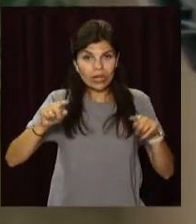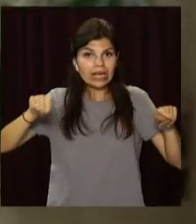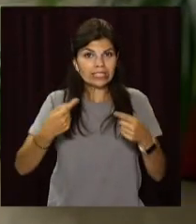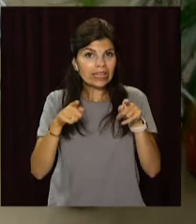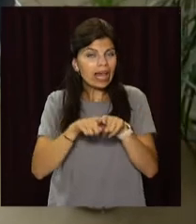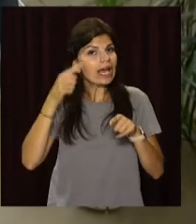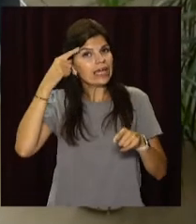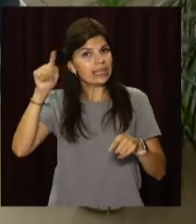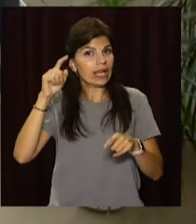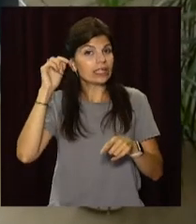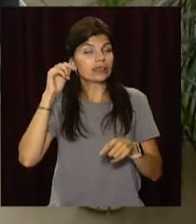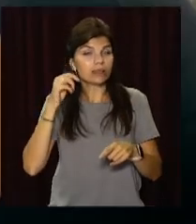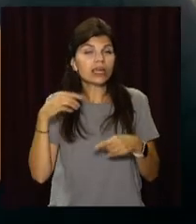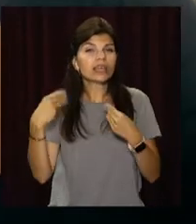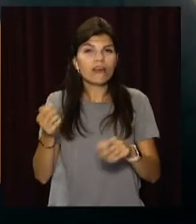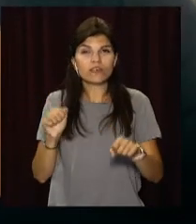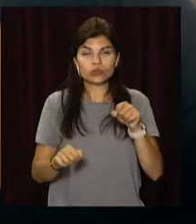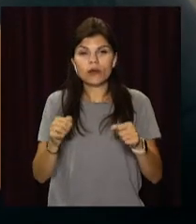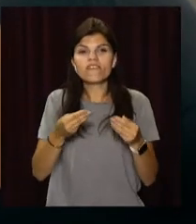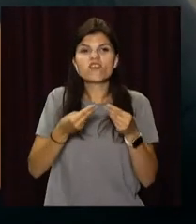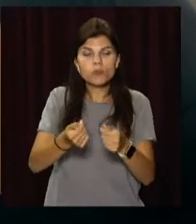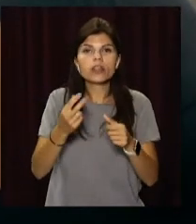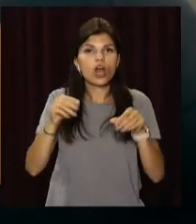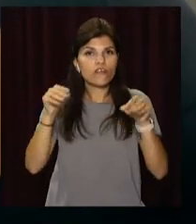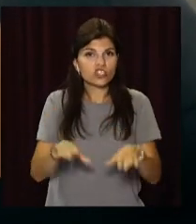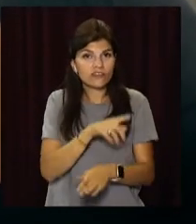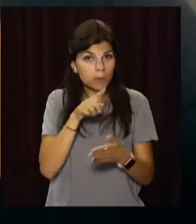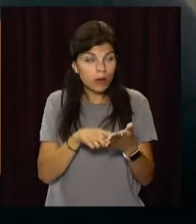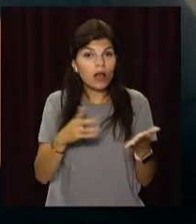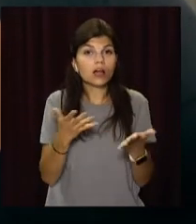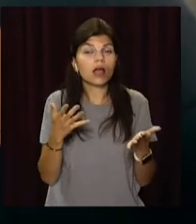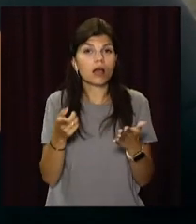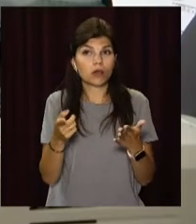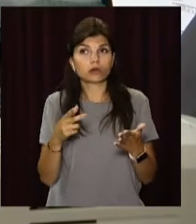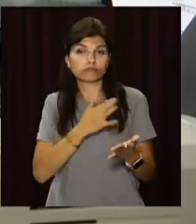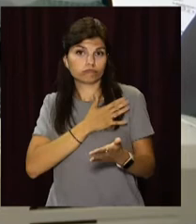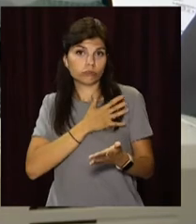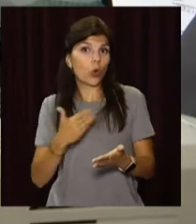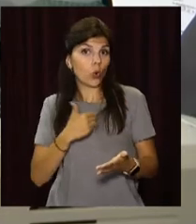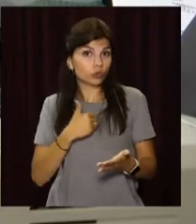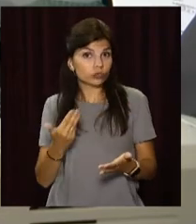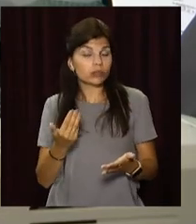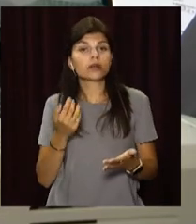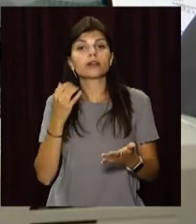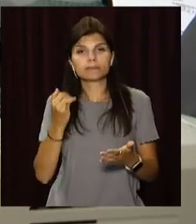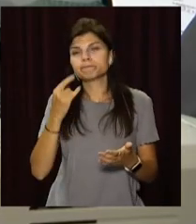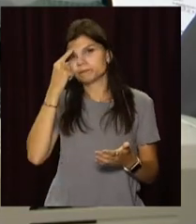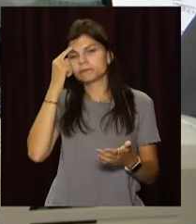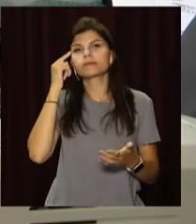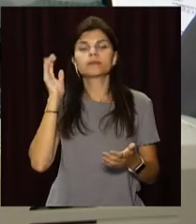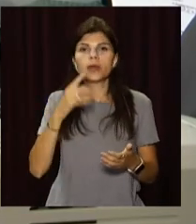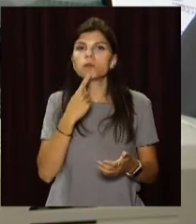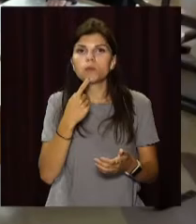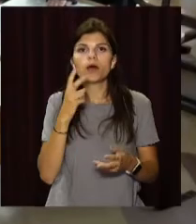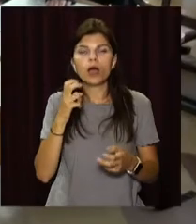такі ініціативи і дати можливість впливати на вирішення питань, які їх стосуються у Кам'янському, і запровадили пілотний